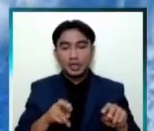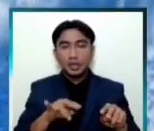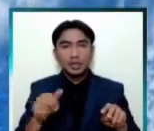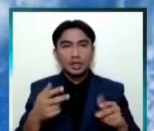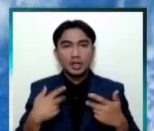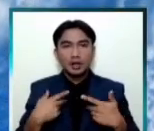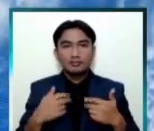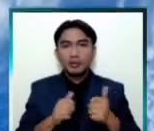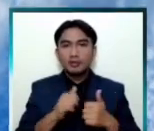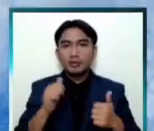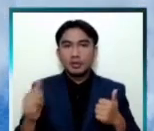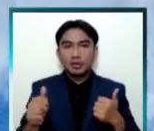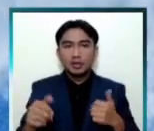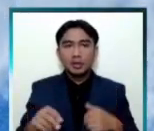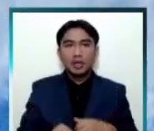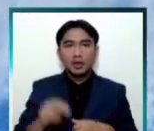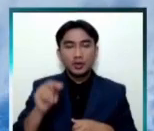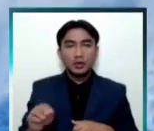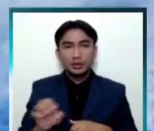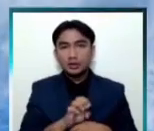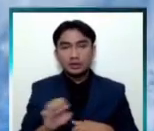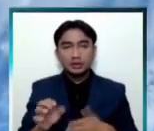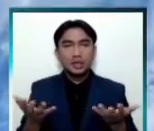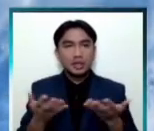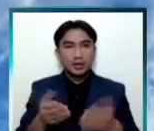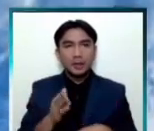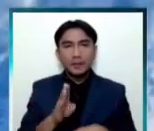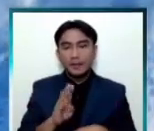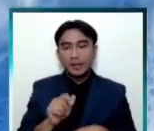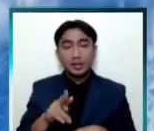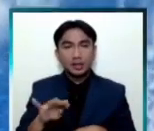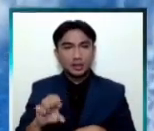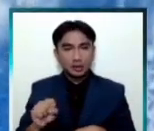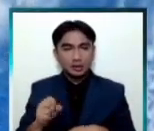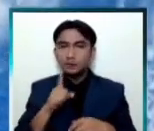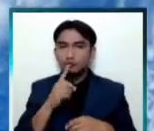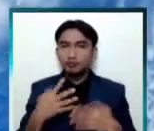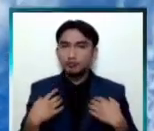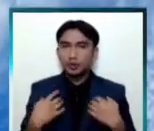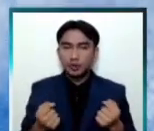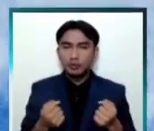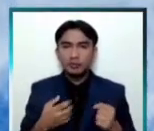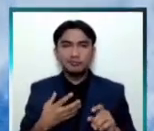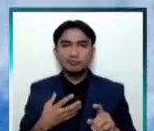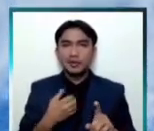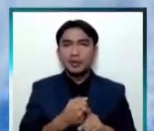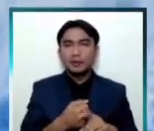kilometers east-northeast ng Itbayat, Batanes. Super Typhoon pa rin ang kategorya nito na may lakas ng